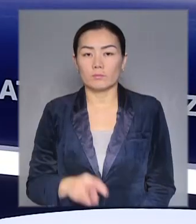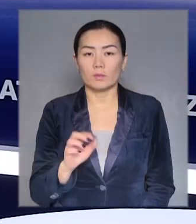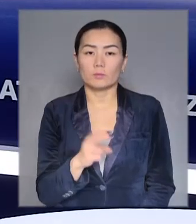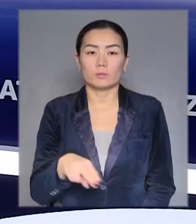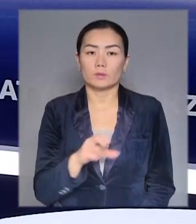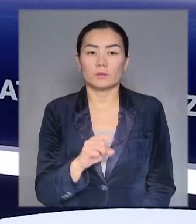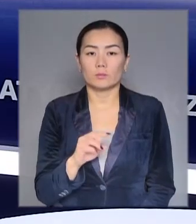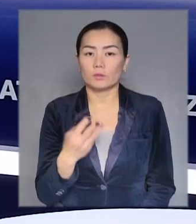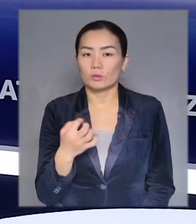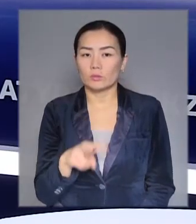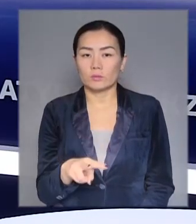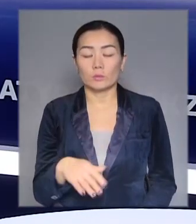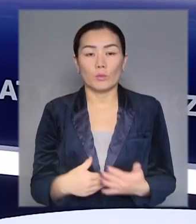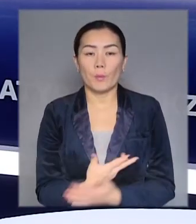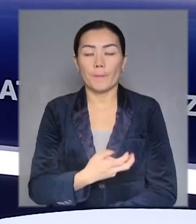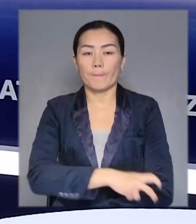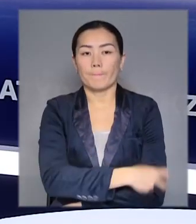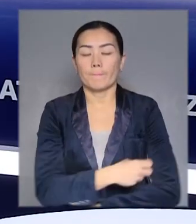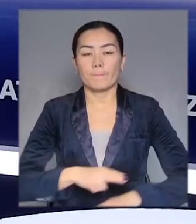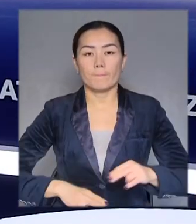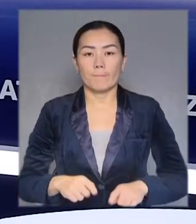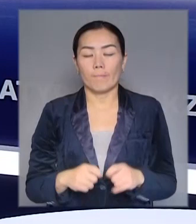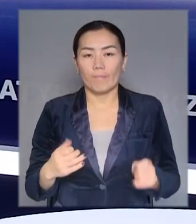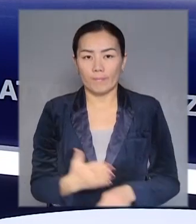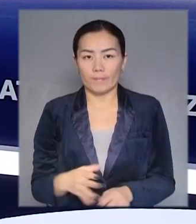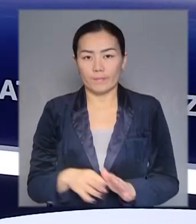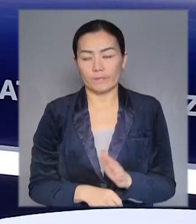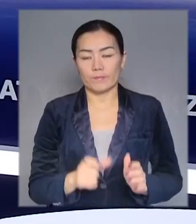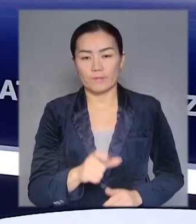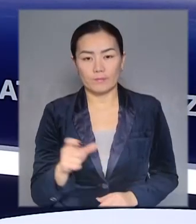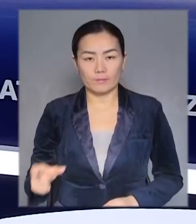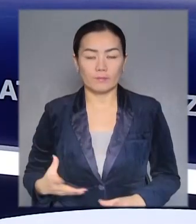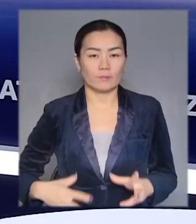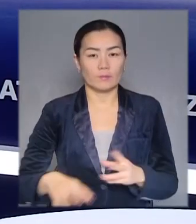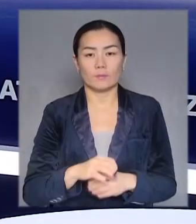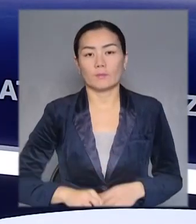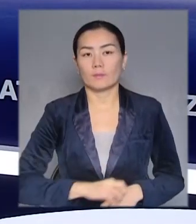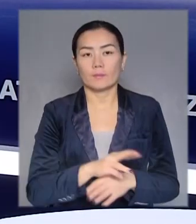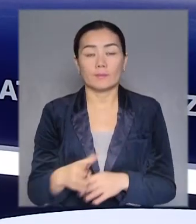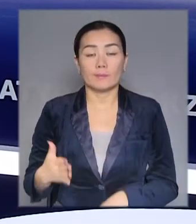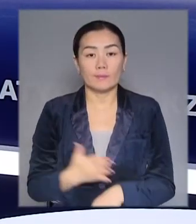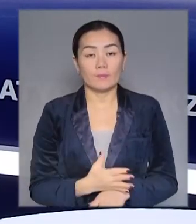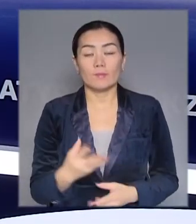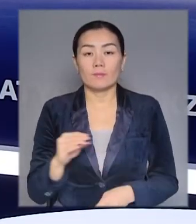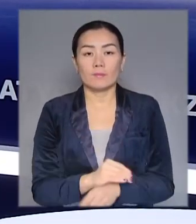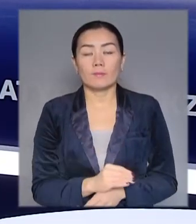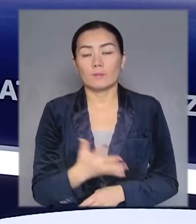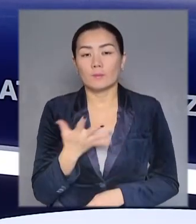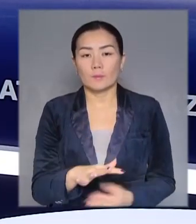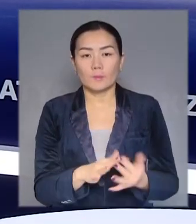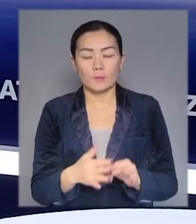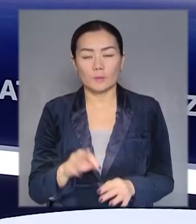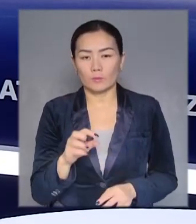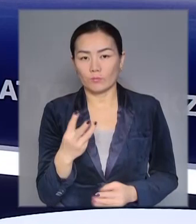Махамбет ауданы Еңбекшіл ауылында жаңа медициналық пункт ашылды. Онда тұрғындар үшін барлық жағдай жасалған. Сонымен қатар 5